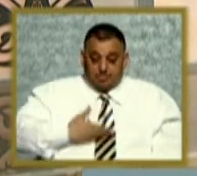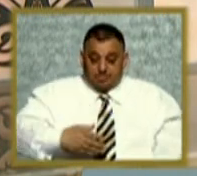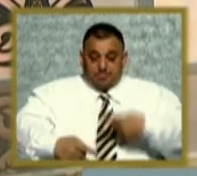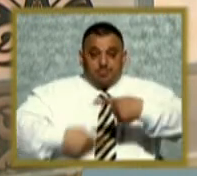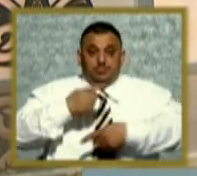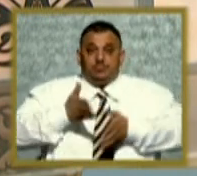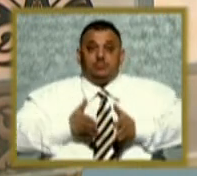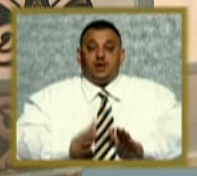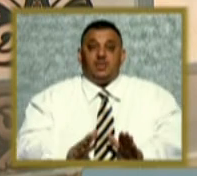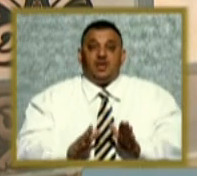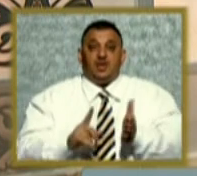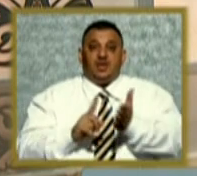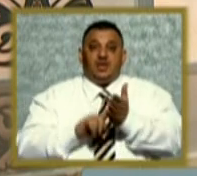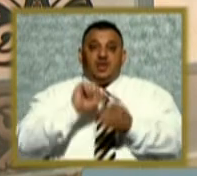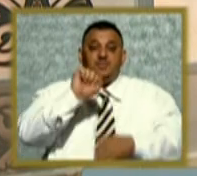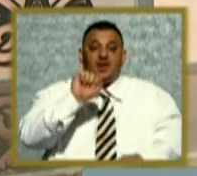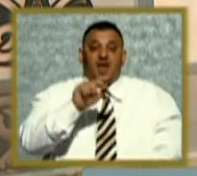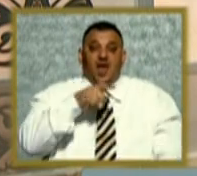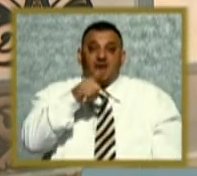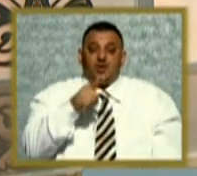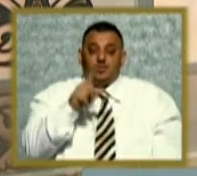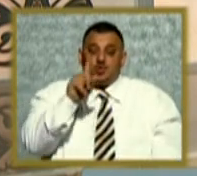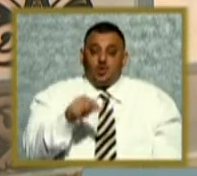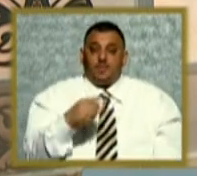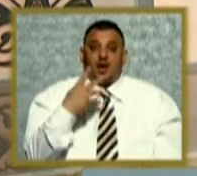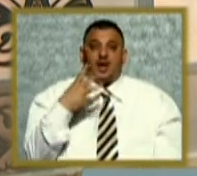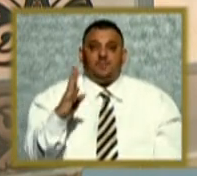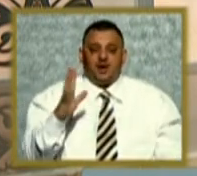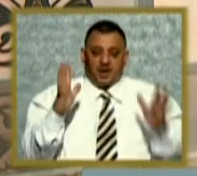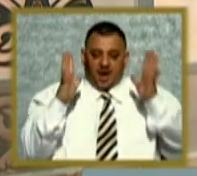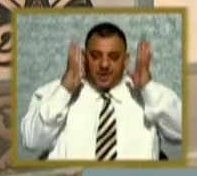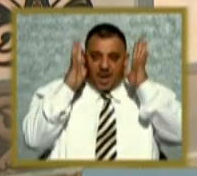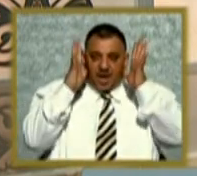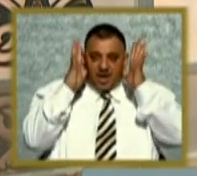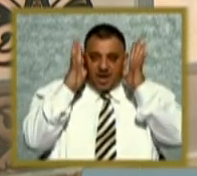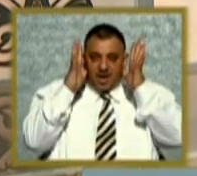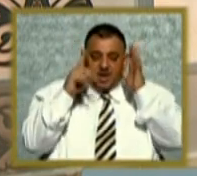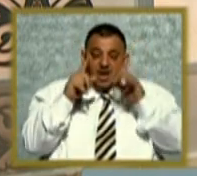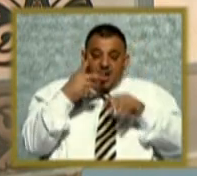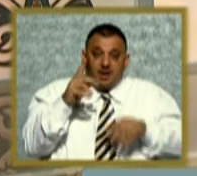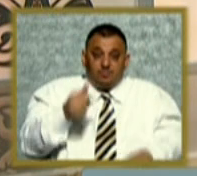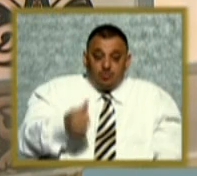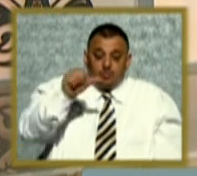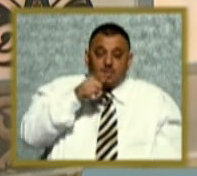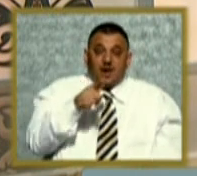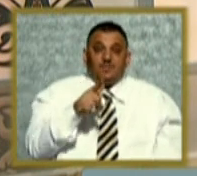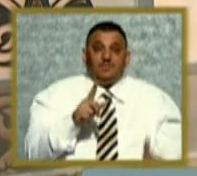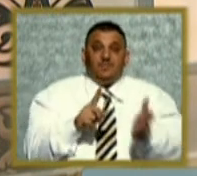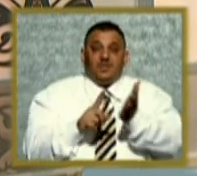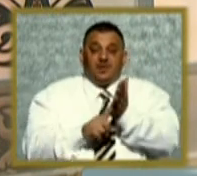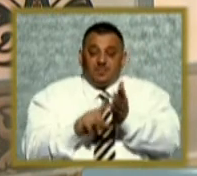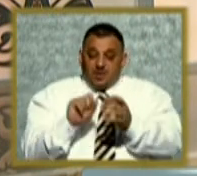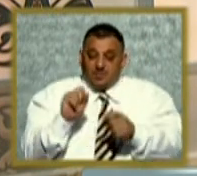مستمر. نعم. بس أنا ورا النفاس 40 يوم قمت أصلي. يعني بس ما أعرف يعني كانت